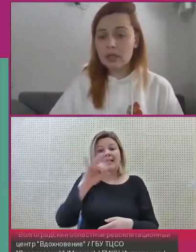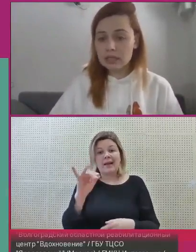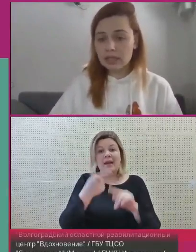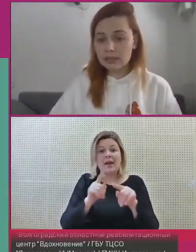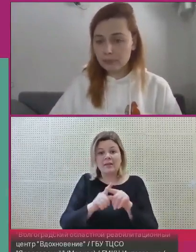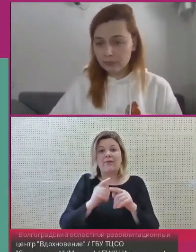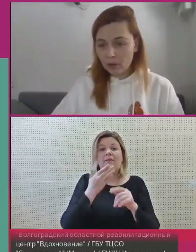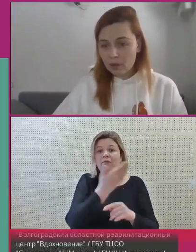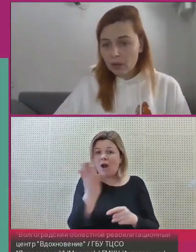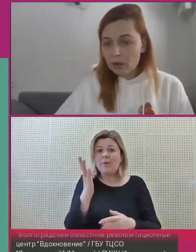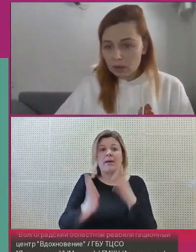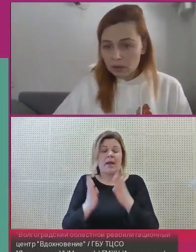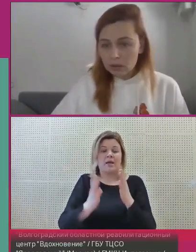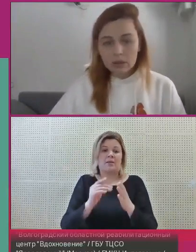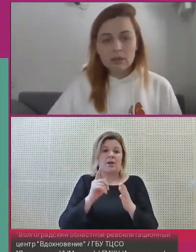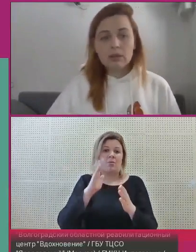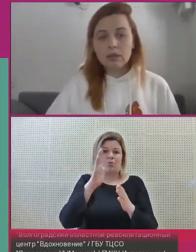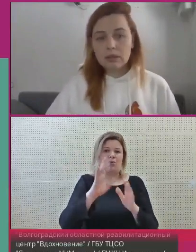неблагоприятном раскладе?